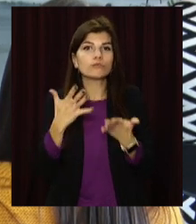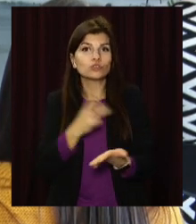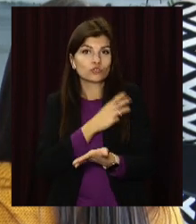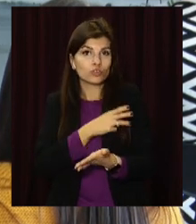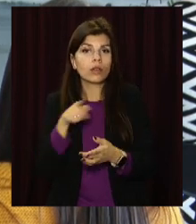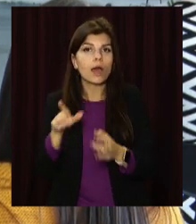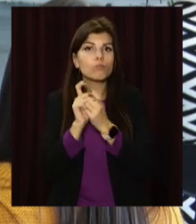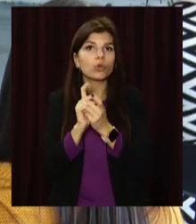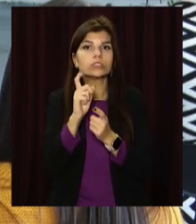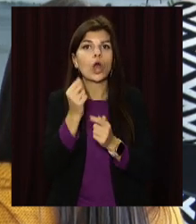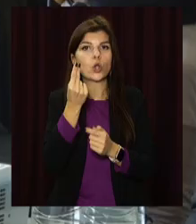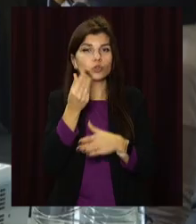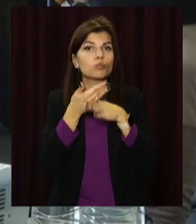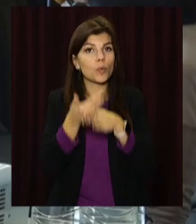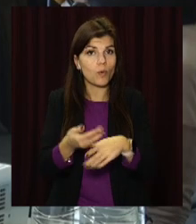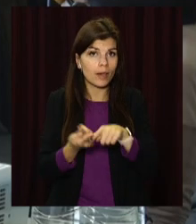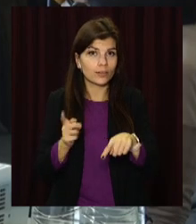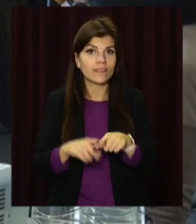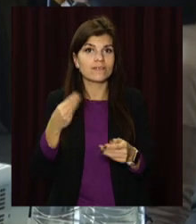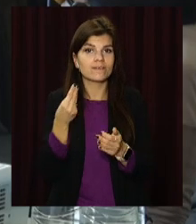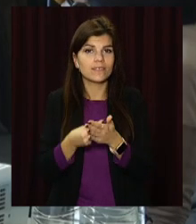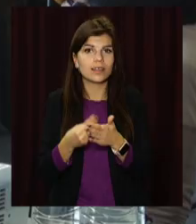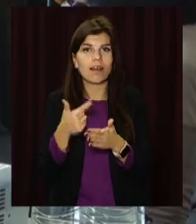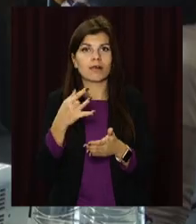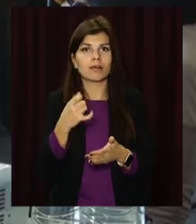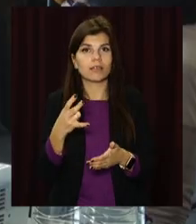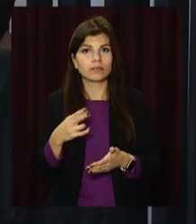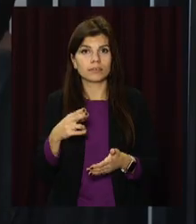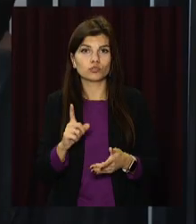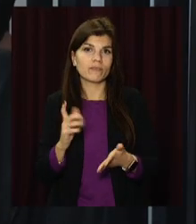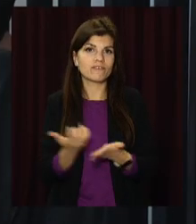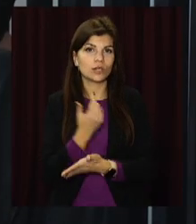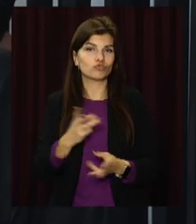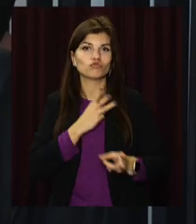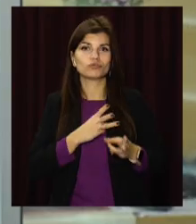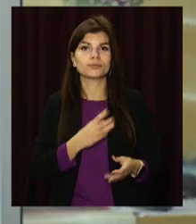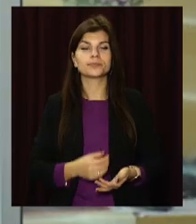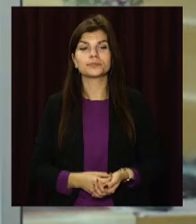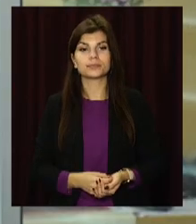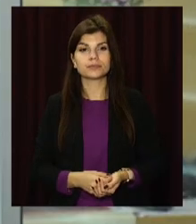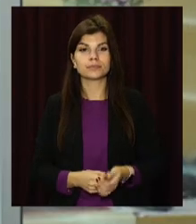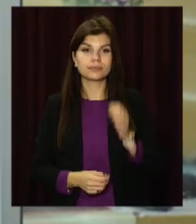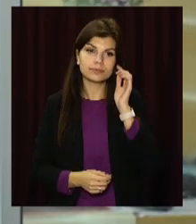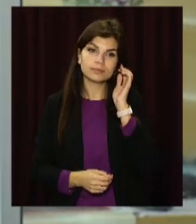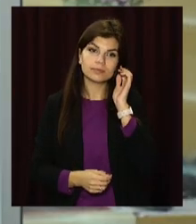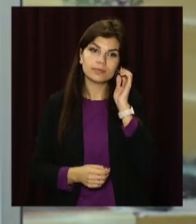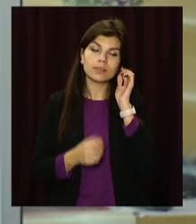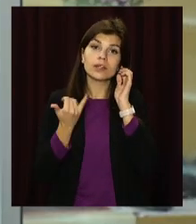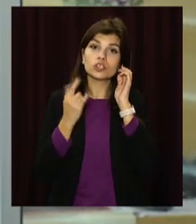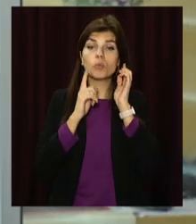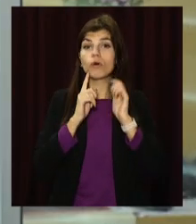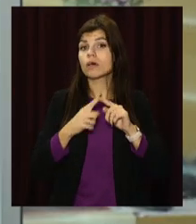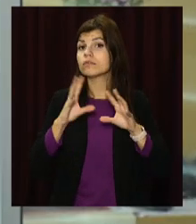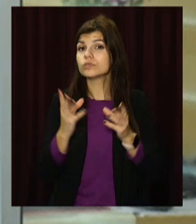ньому боротимуться за грошову допомогу. Анастасія Вільхова, Василь Самовар, Open News, телеканал «Відкритий». На цьому в мене поки що